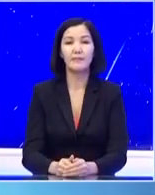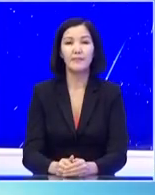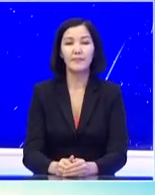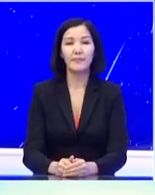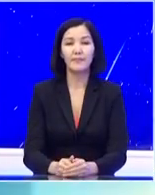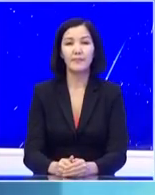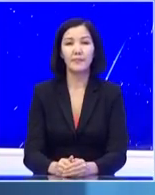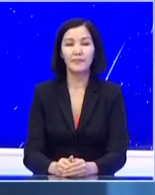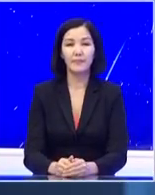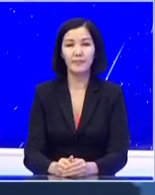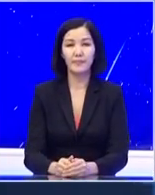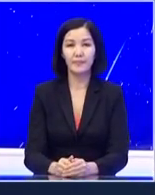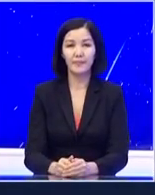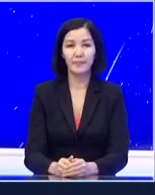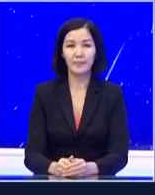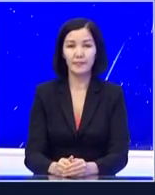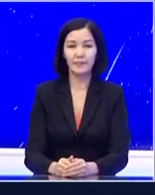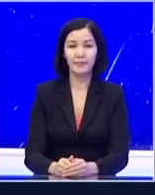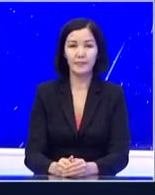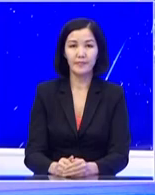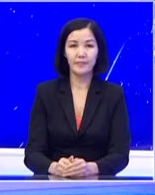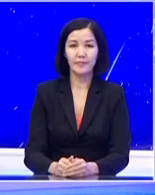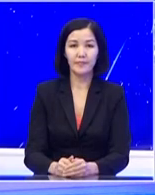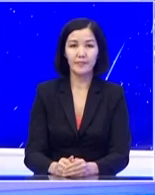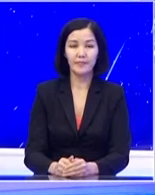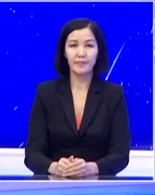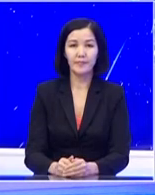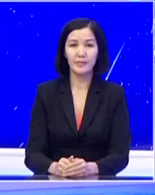Аманжол Жөнкешев, Жетісу арнасы.